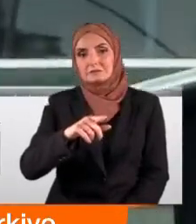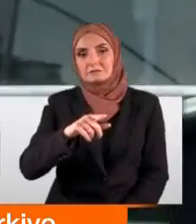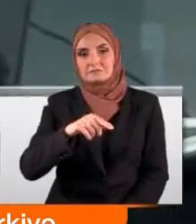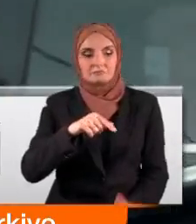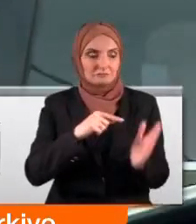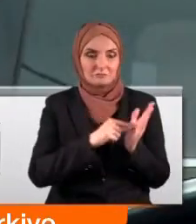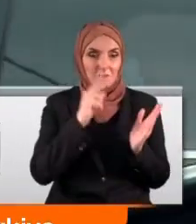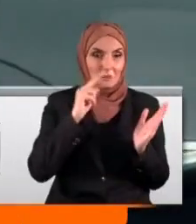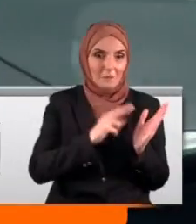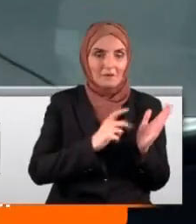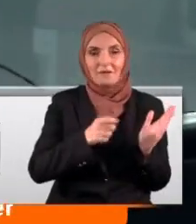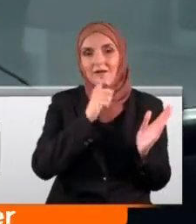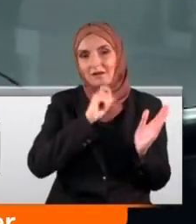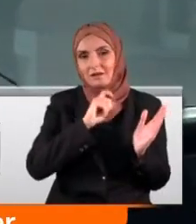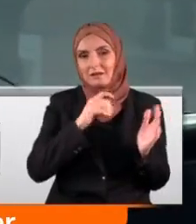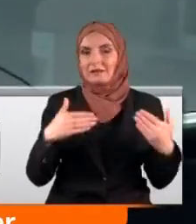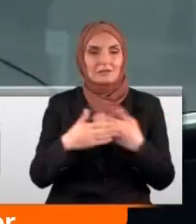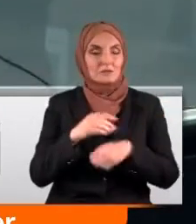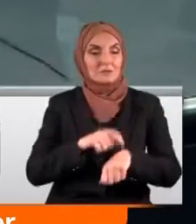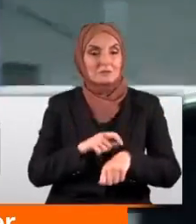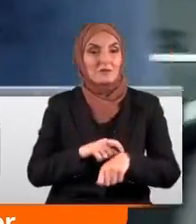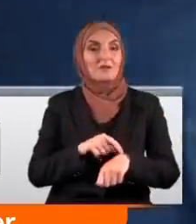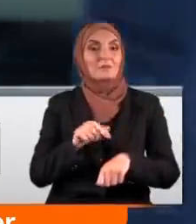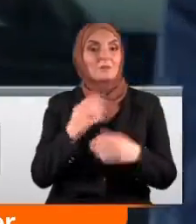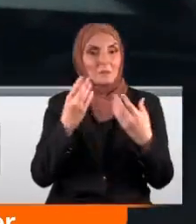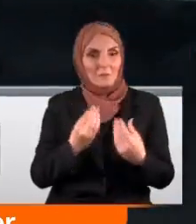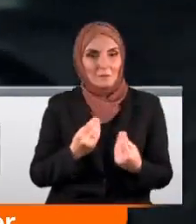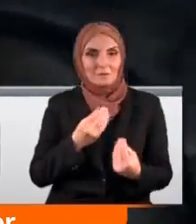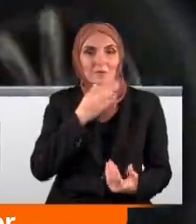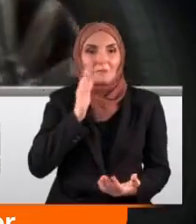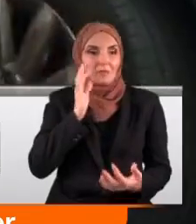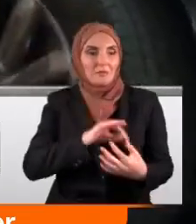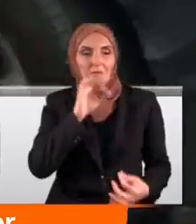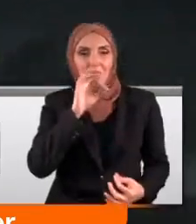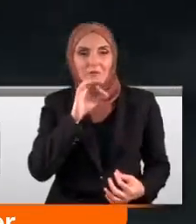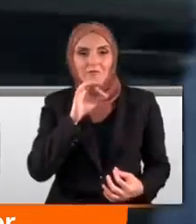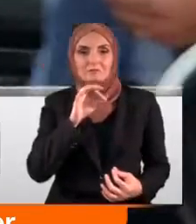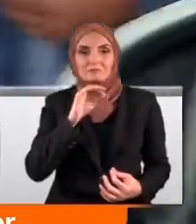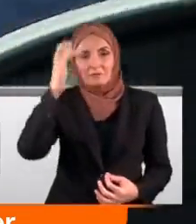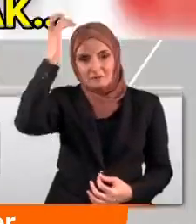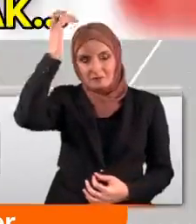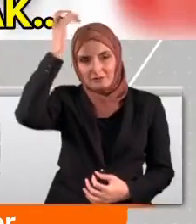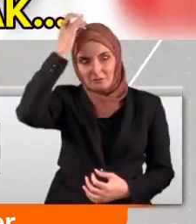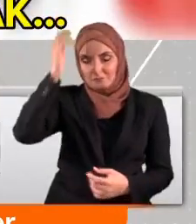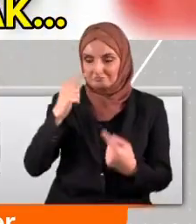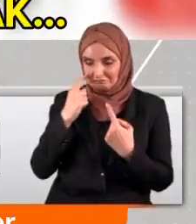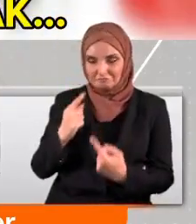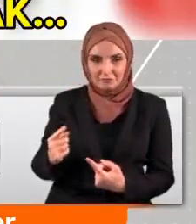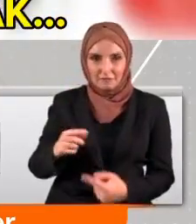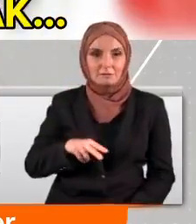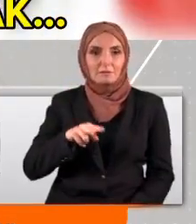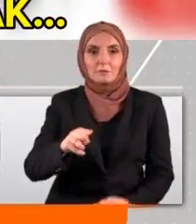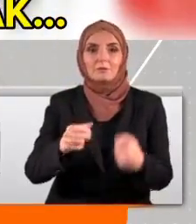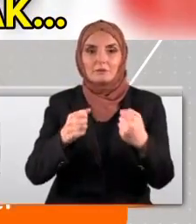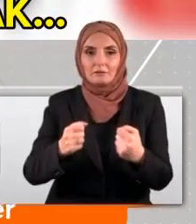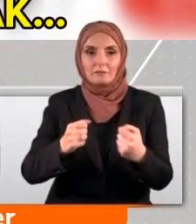yanılttı. Özellikle gece saat olsa bilmeyen kişi belki buradan araçla gidecek ve denize uçacak. Navigasyon cihazı bizi bir